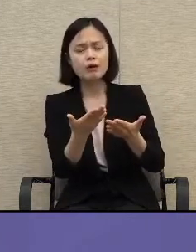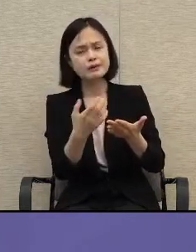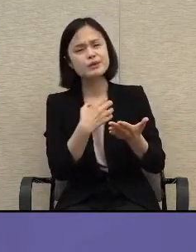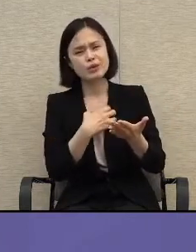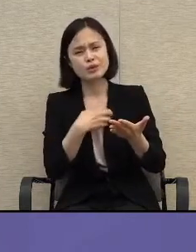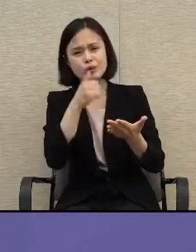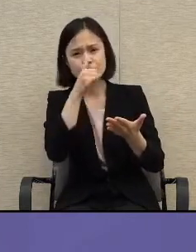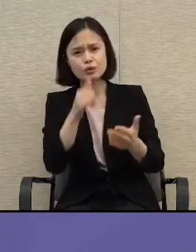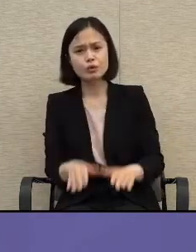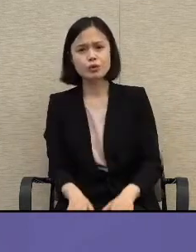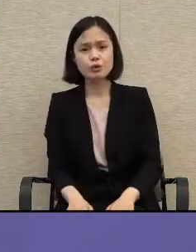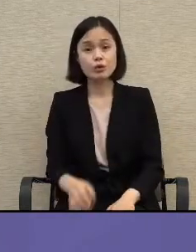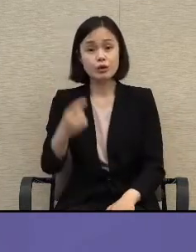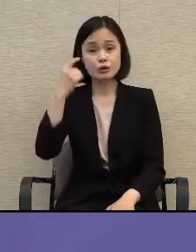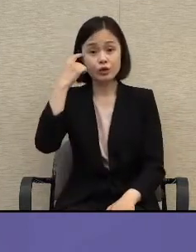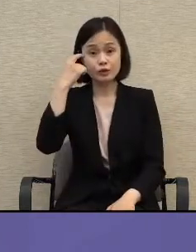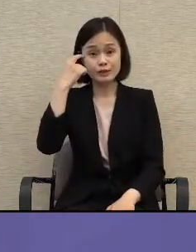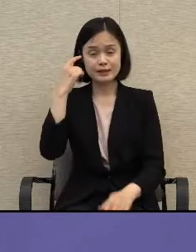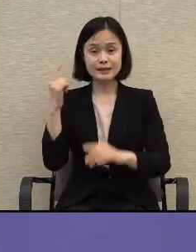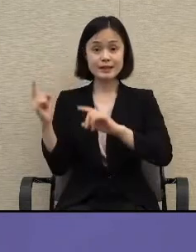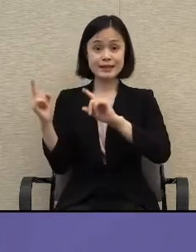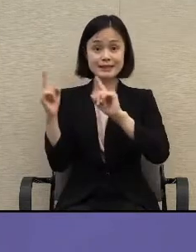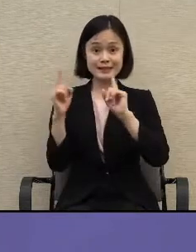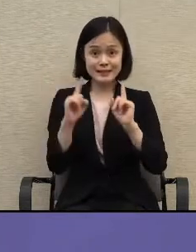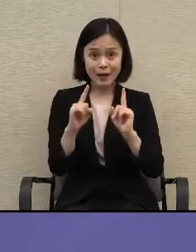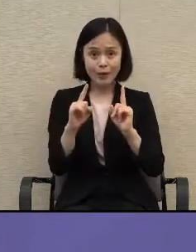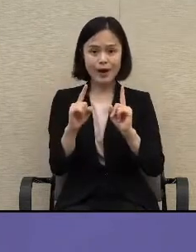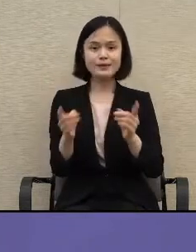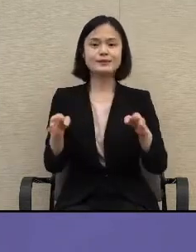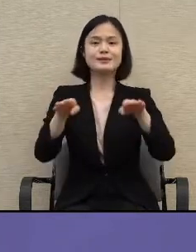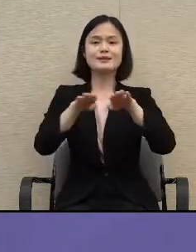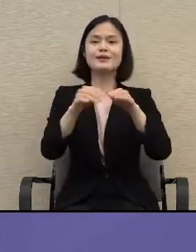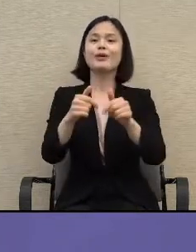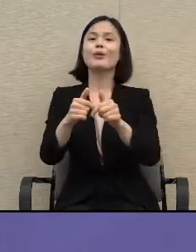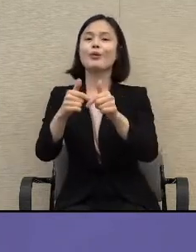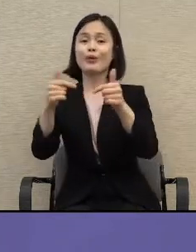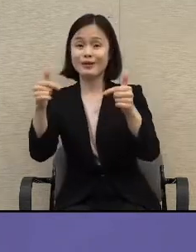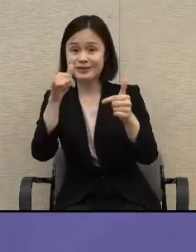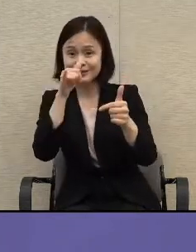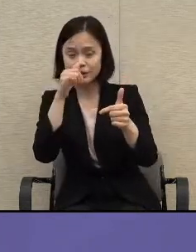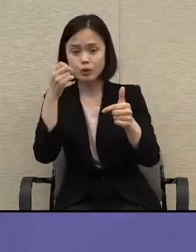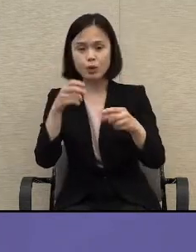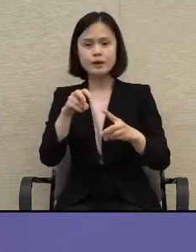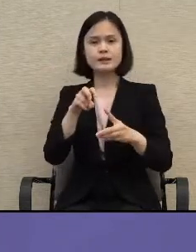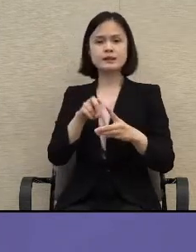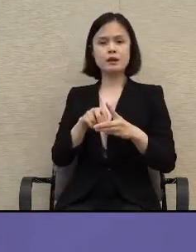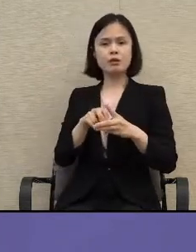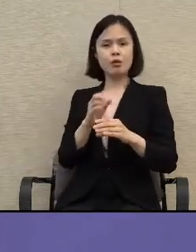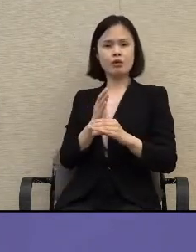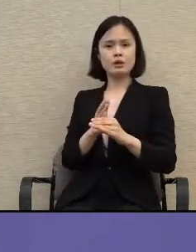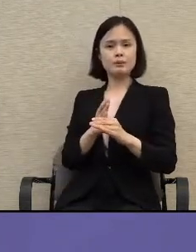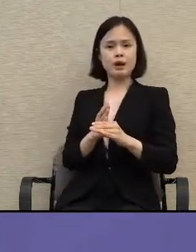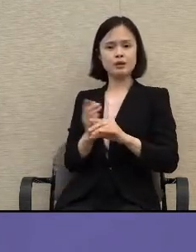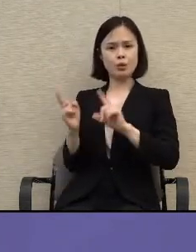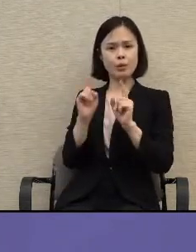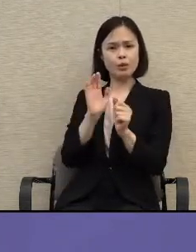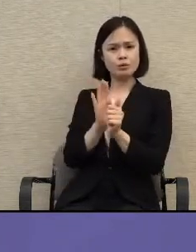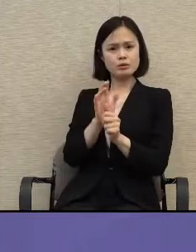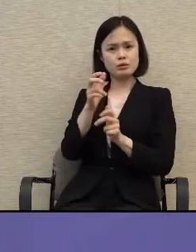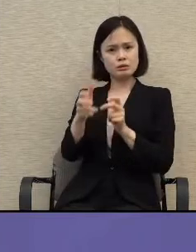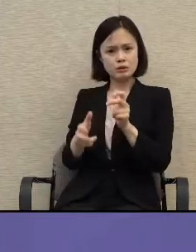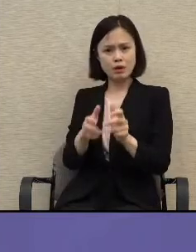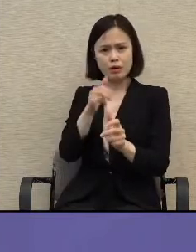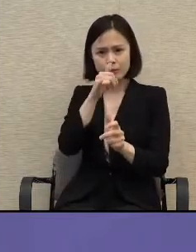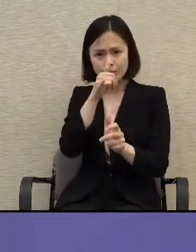이제 정신재활 시설의 확충이라는 인프라의 정책적인 움직임과 센터 기반으로 한 이제 회복 지원 사업,